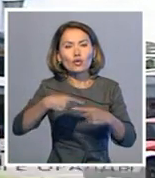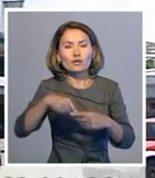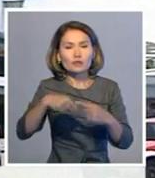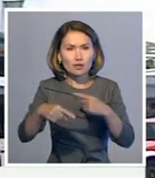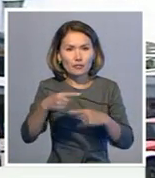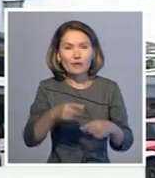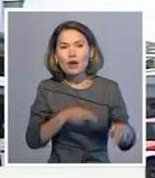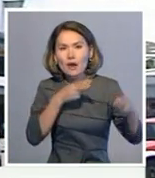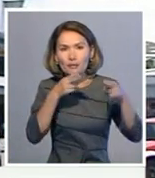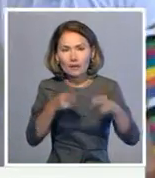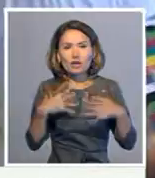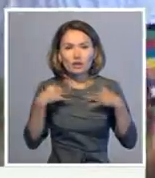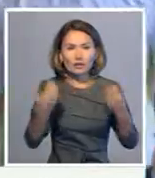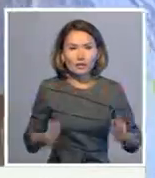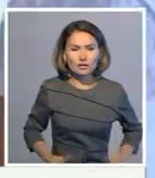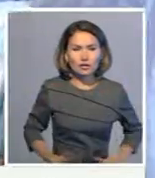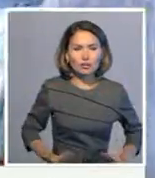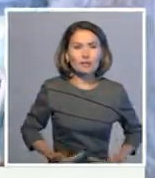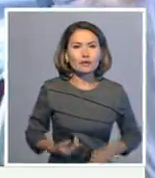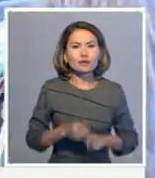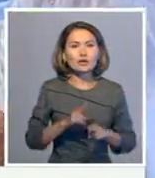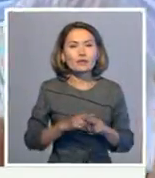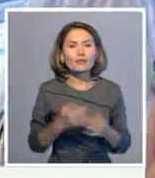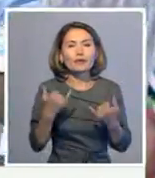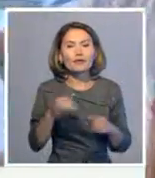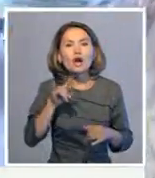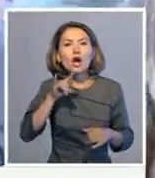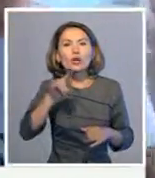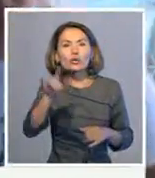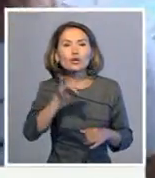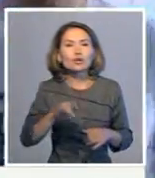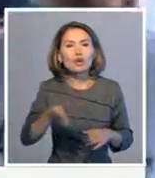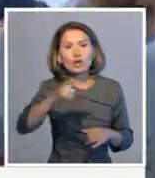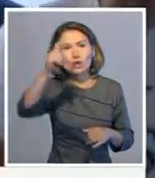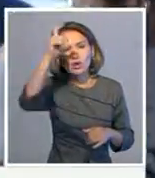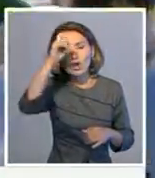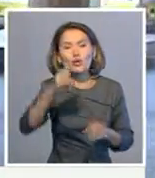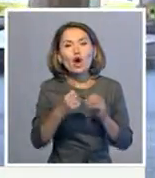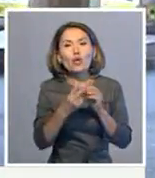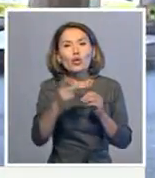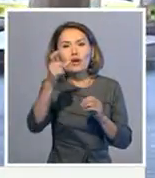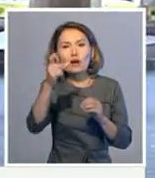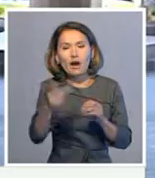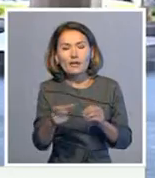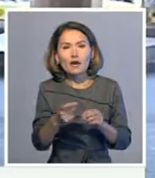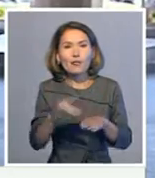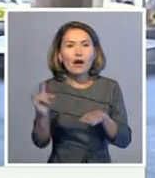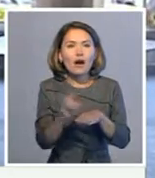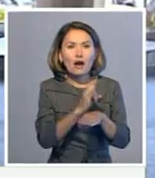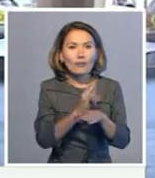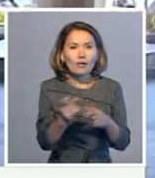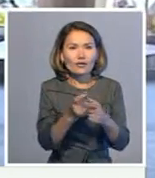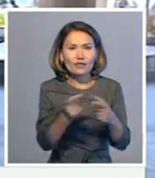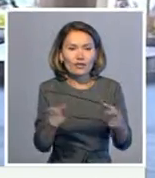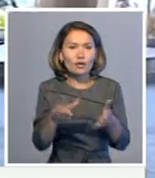елшілікке алғыстарын жаудырды. Естеріңізге сала кетейік, Жетісу авиа деп аталатын турагенттік 12 отандасымызға жалған жолдама сатқан.